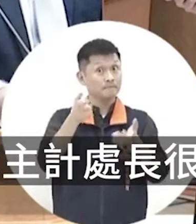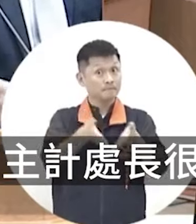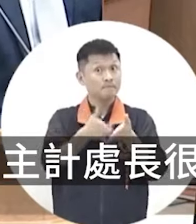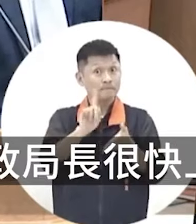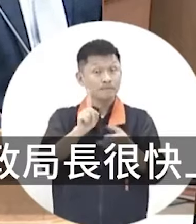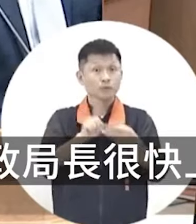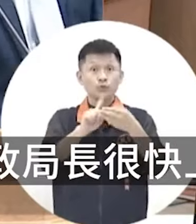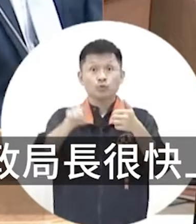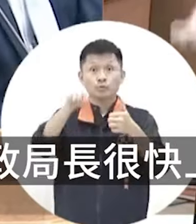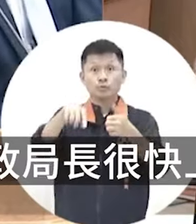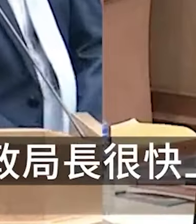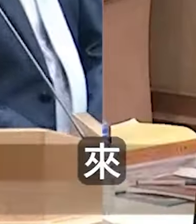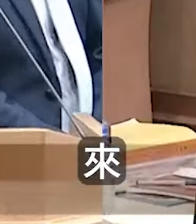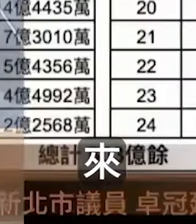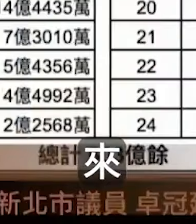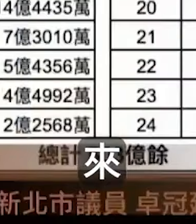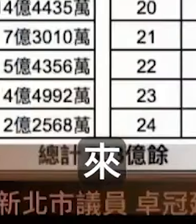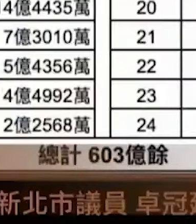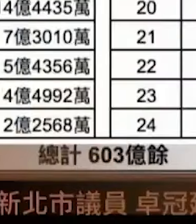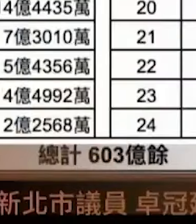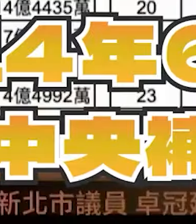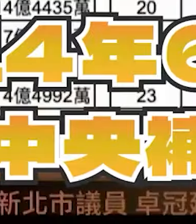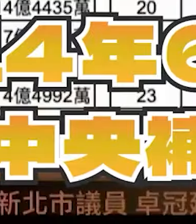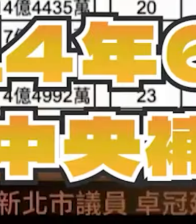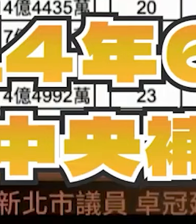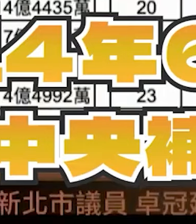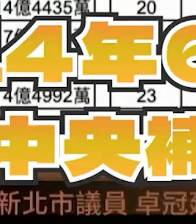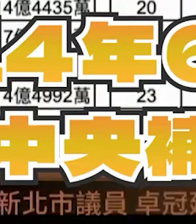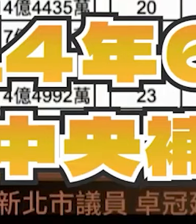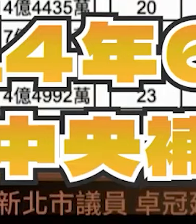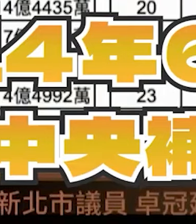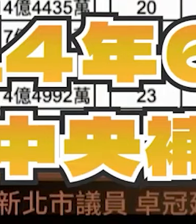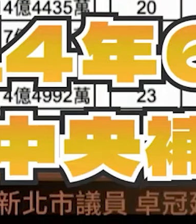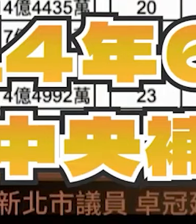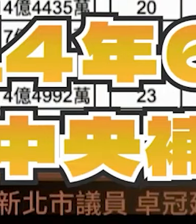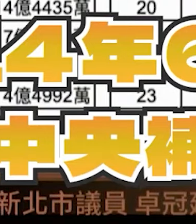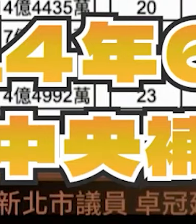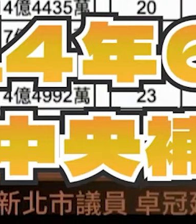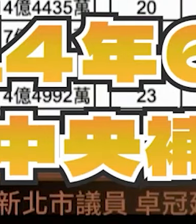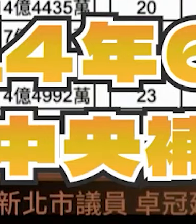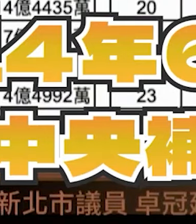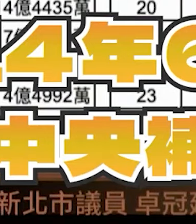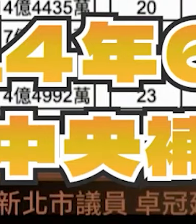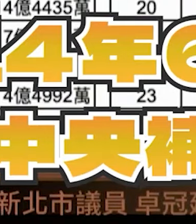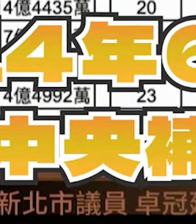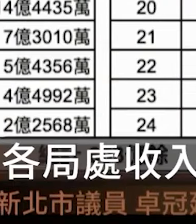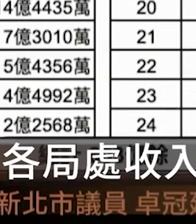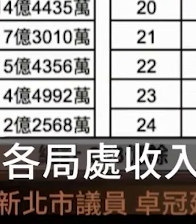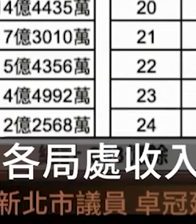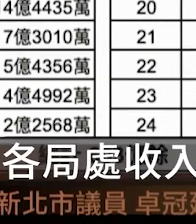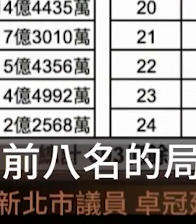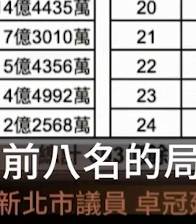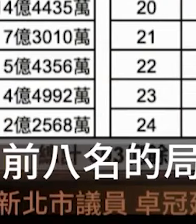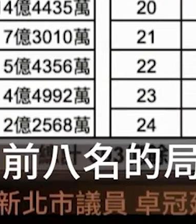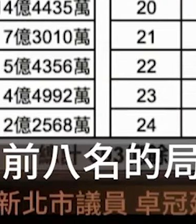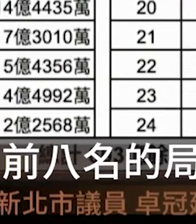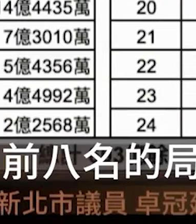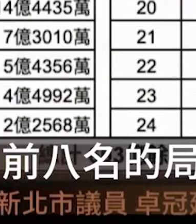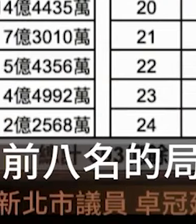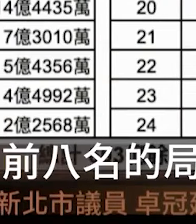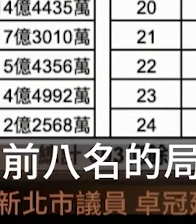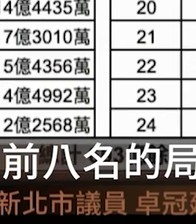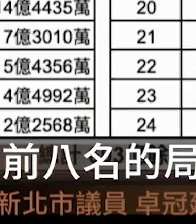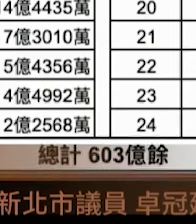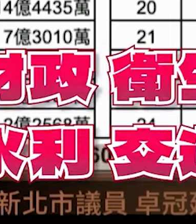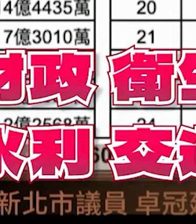计处长很快上来了，财政局长很快上来，来，我们114年603亿的中央补助各局处收入，尤其前八